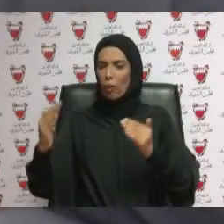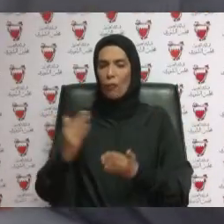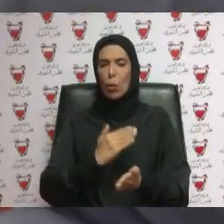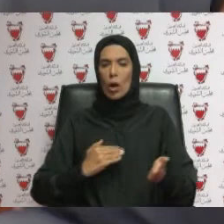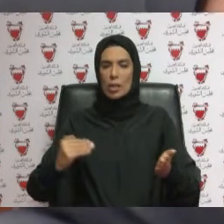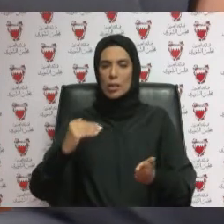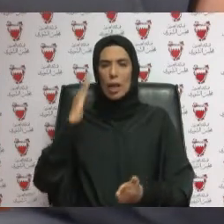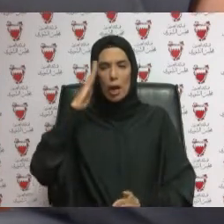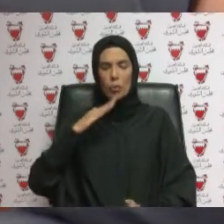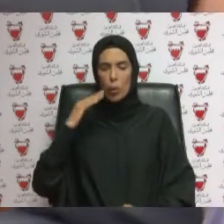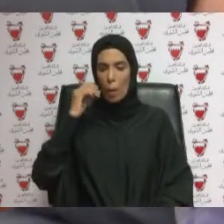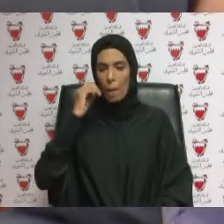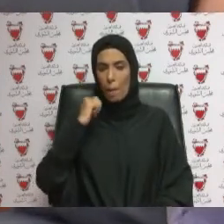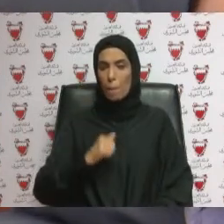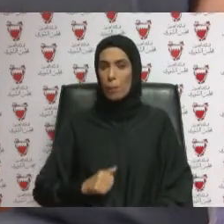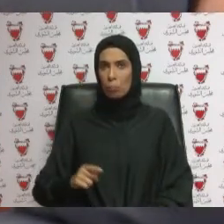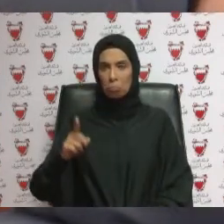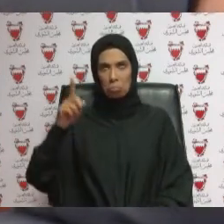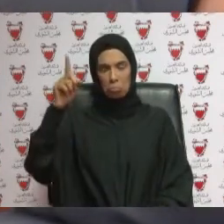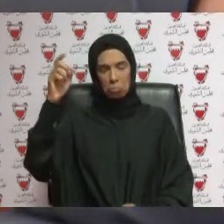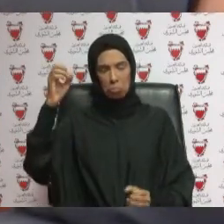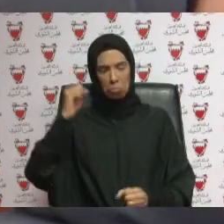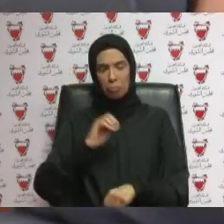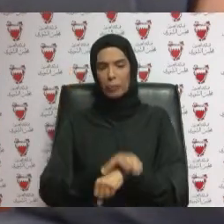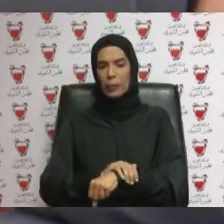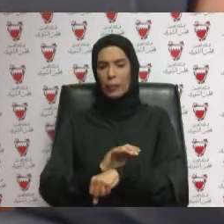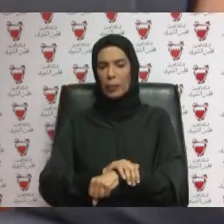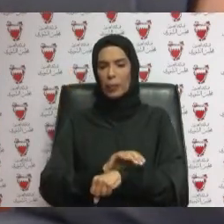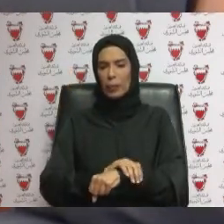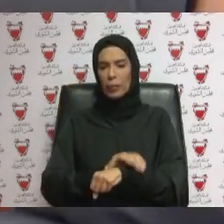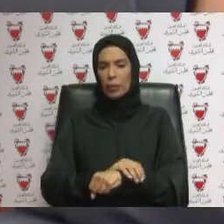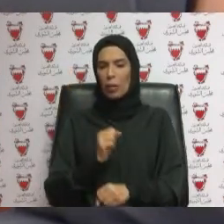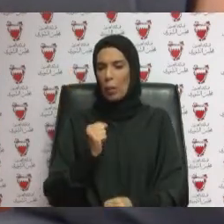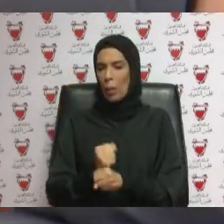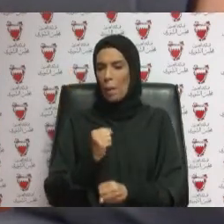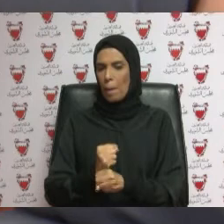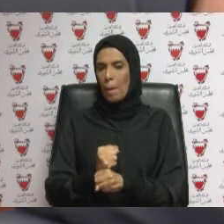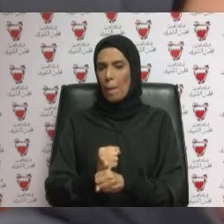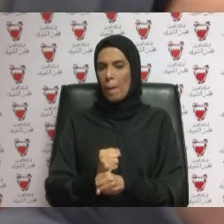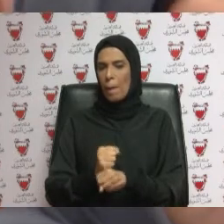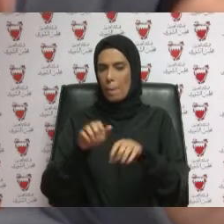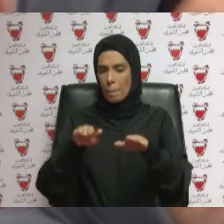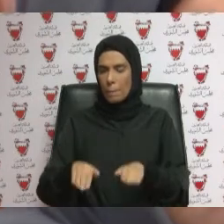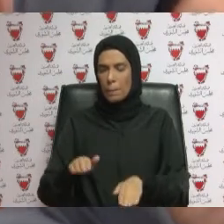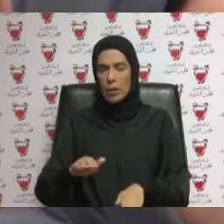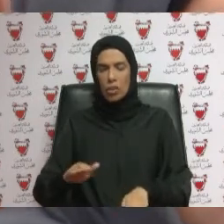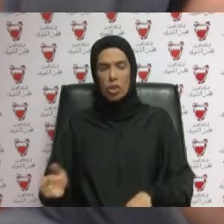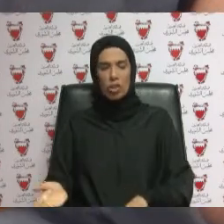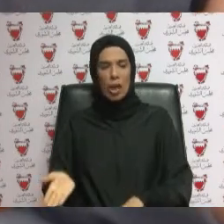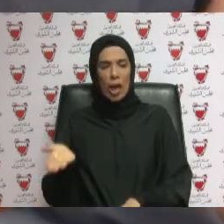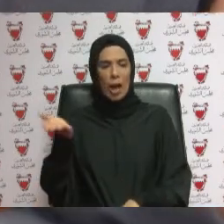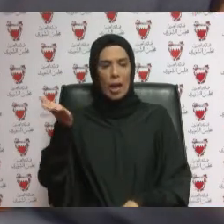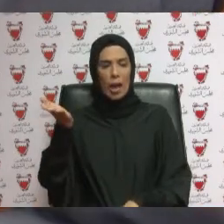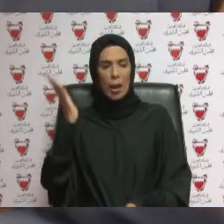وأيضا بفضل الجهود الكبيرة اللي يقوم بها المجلس الأعلى للمرأة بقيادة صاحبة السمو